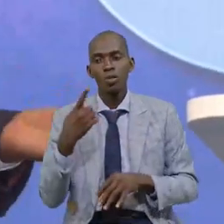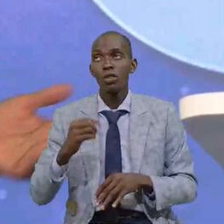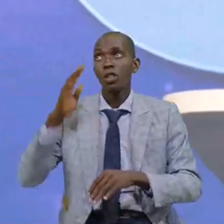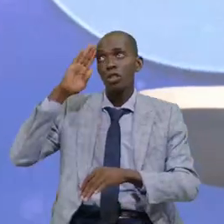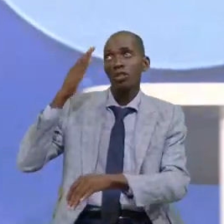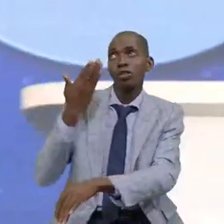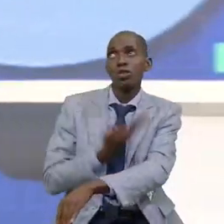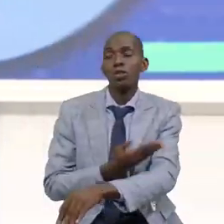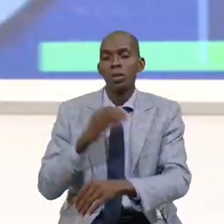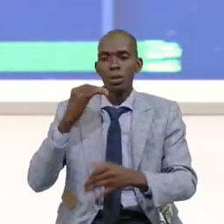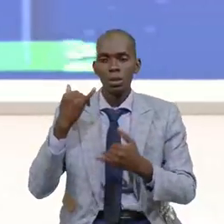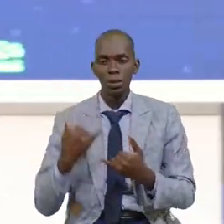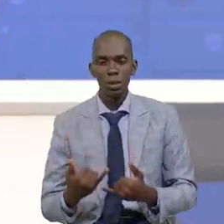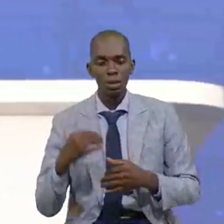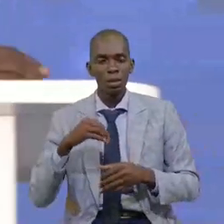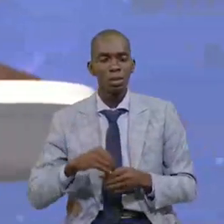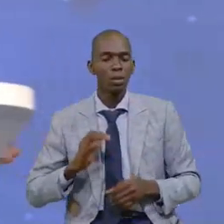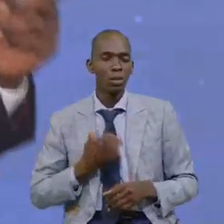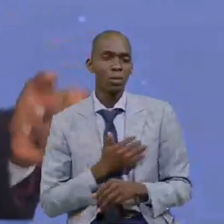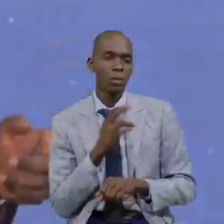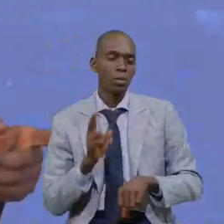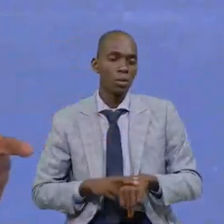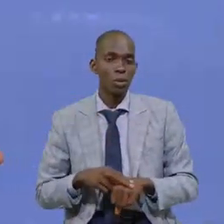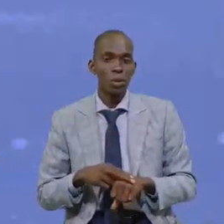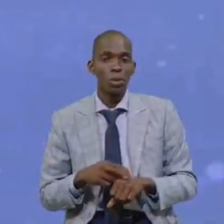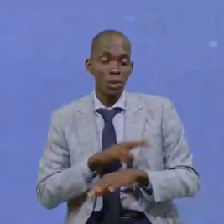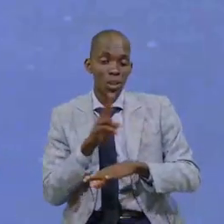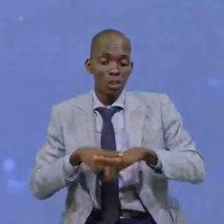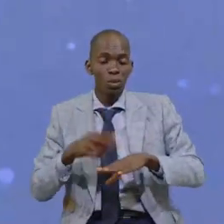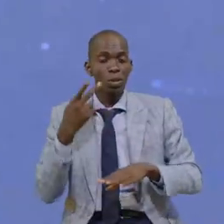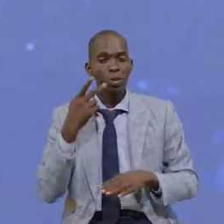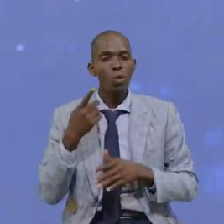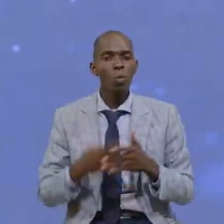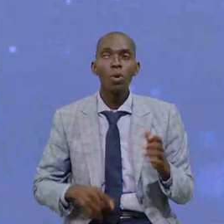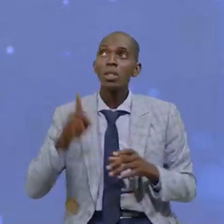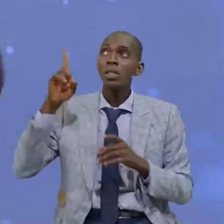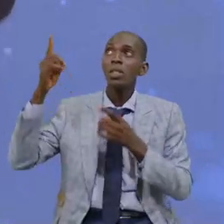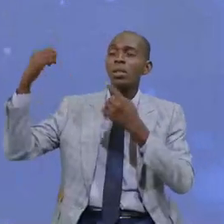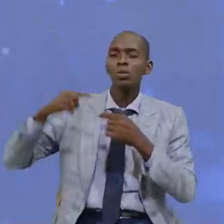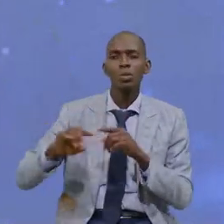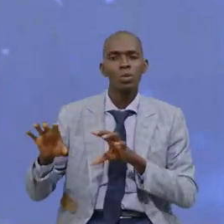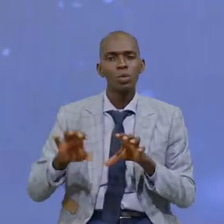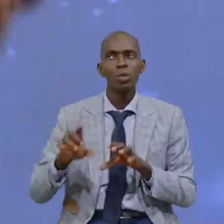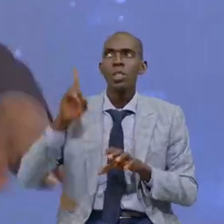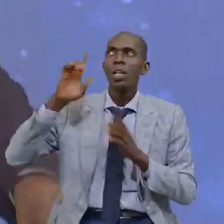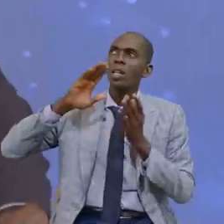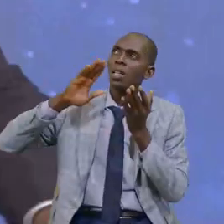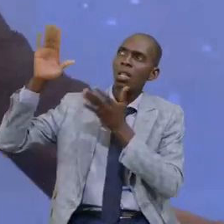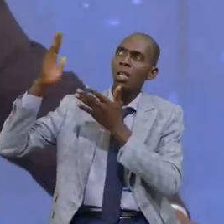nature. Vous voyez, ce qu'il est venu faire, il a quitté le ciel.